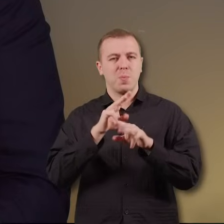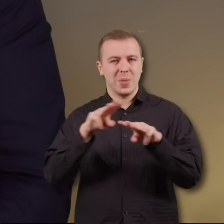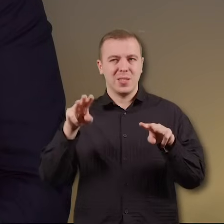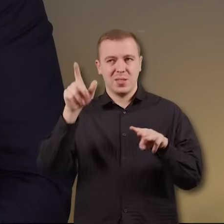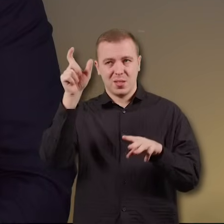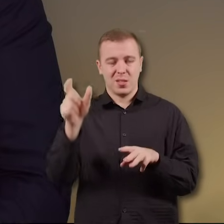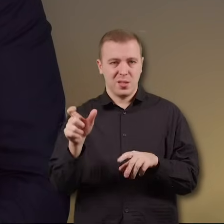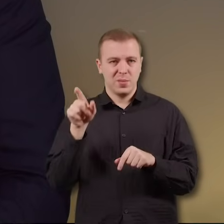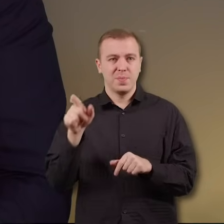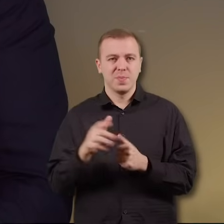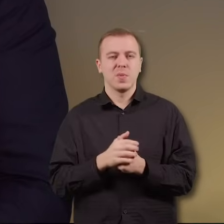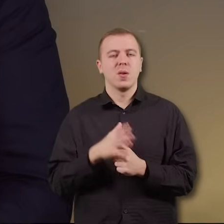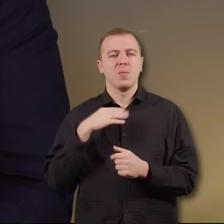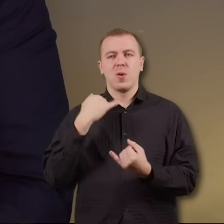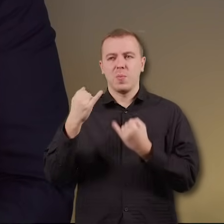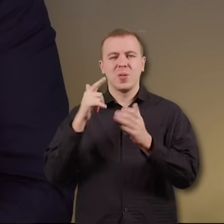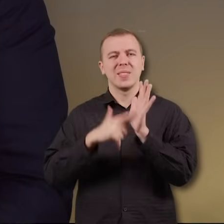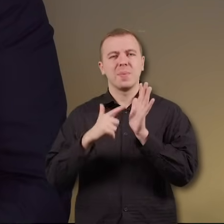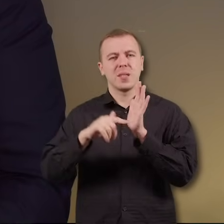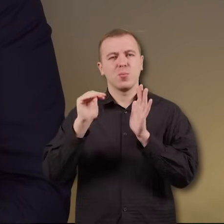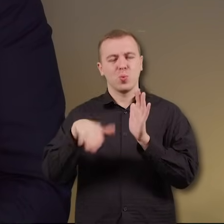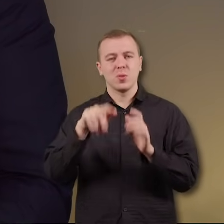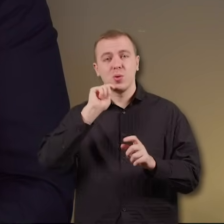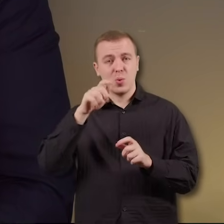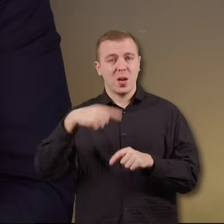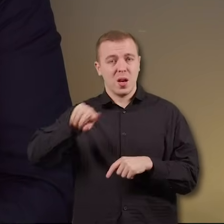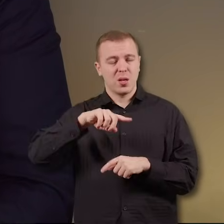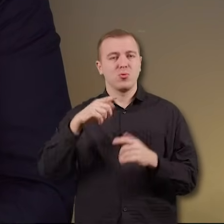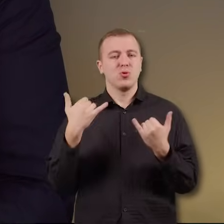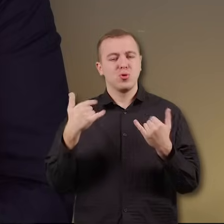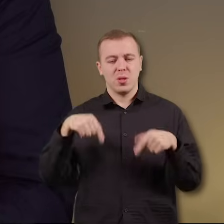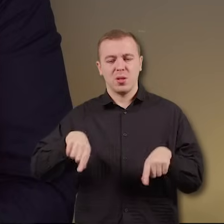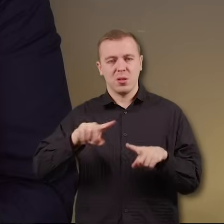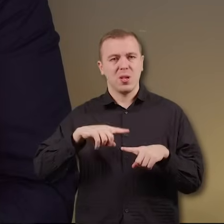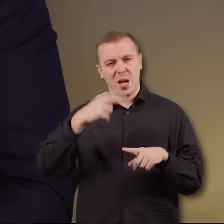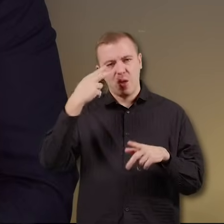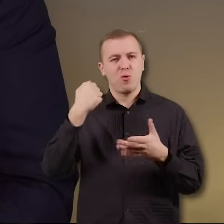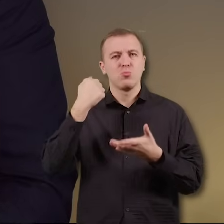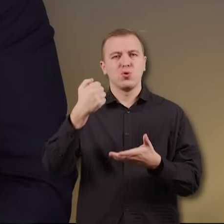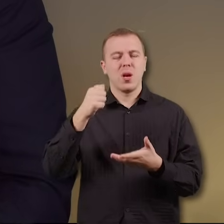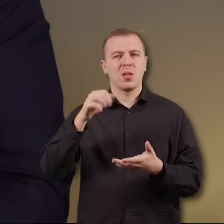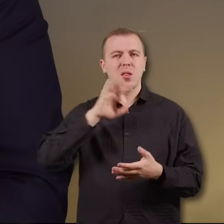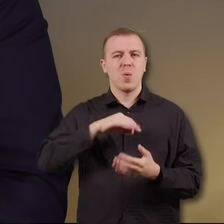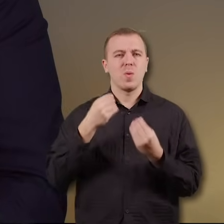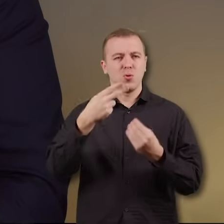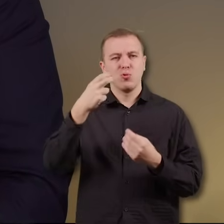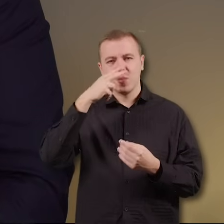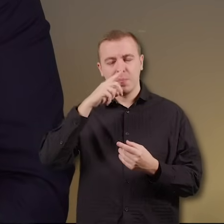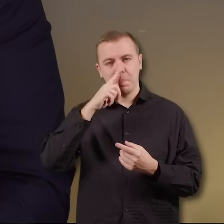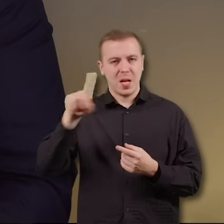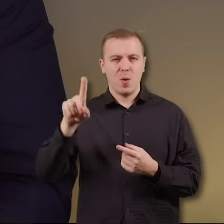ministru, jie tie 70 tūkstančių ukrainiečių šiai dienai jau Lietuvos biudžetui uždirbo 200